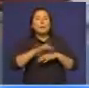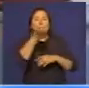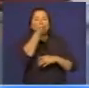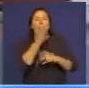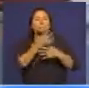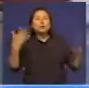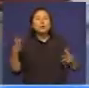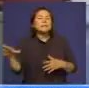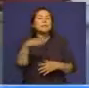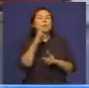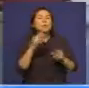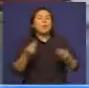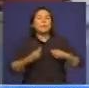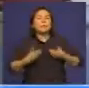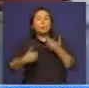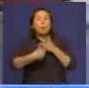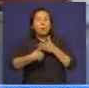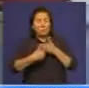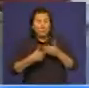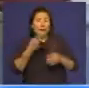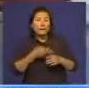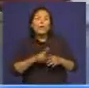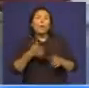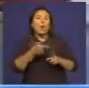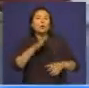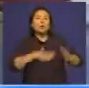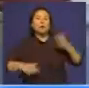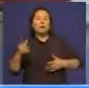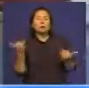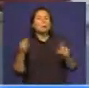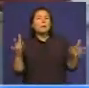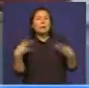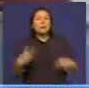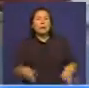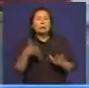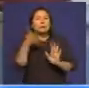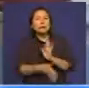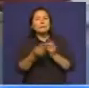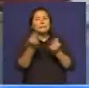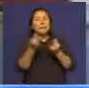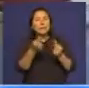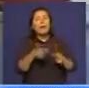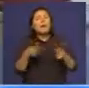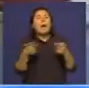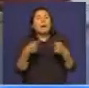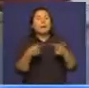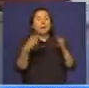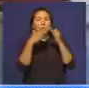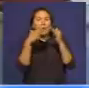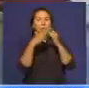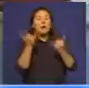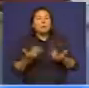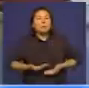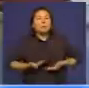Спасибо большое всем за оказанную помощь в переселении. Я очень рада, что теперь мне не придется тратить средства на аренду жилья, так как за